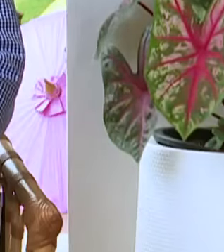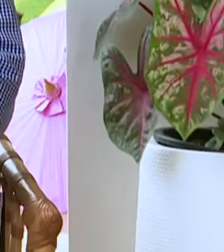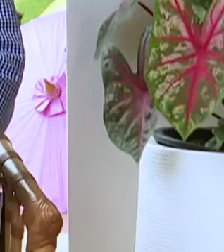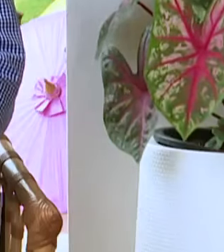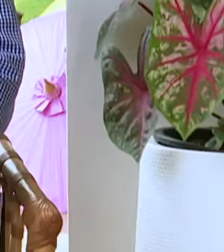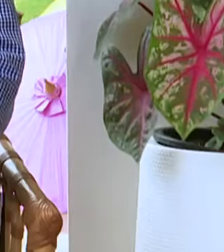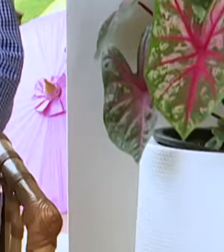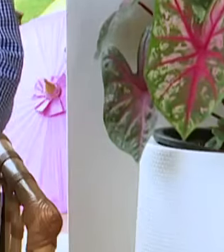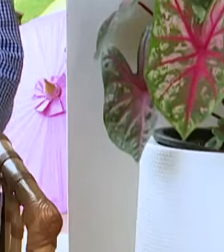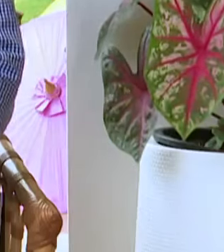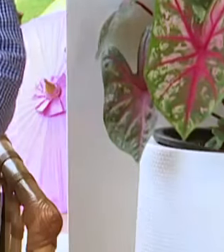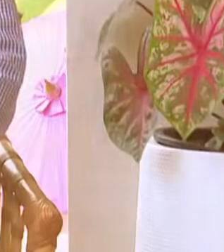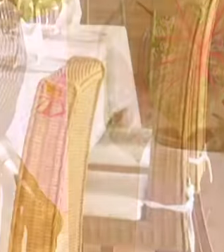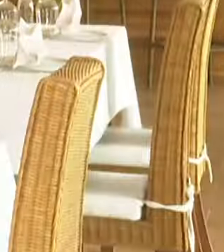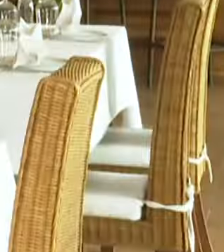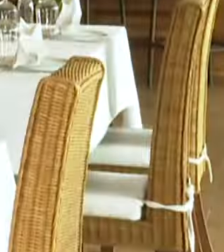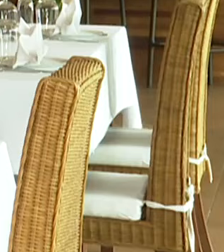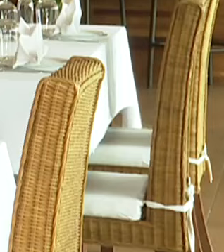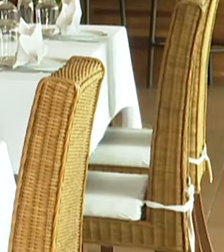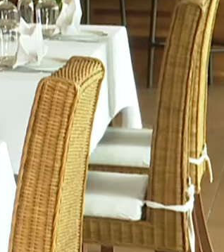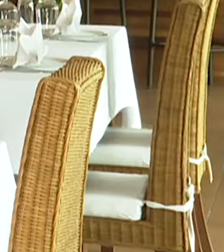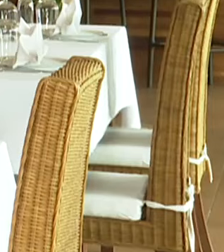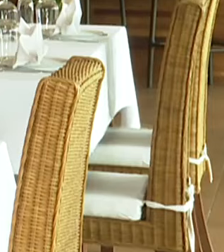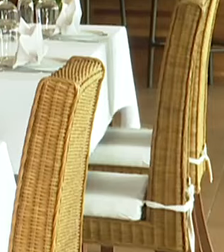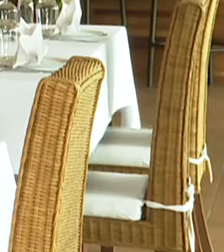know that the second family, Pimali, is here.